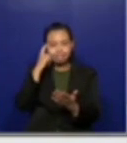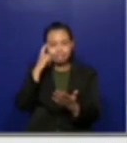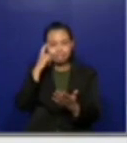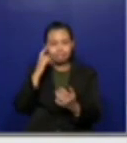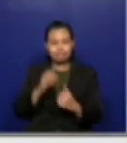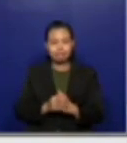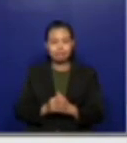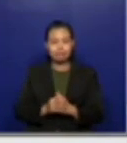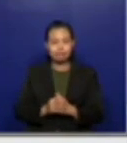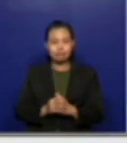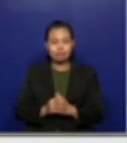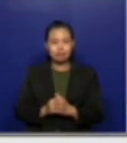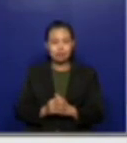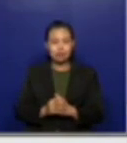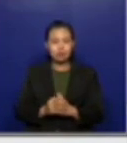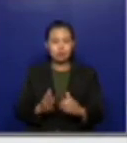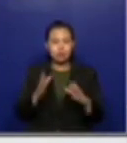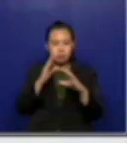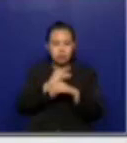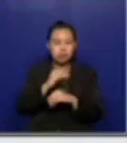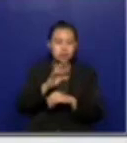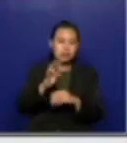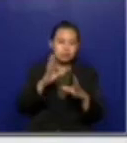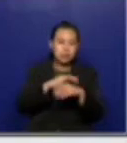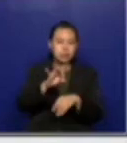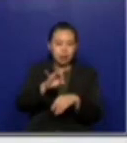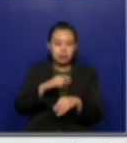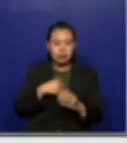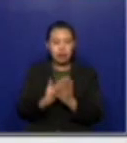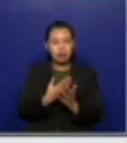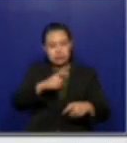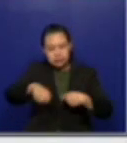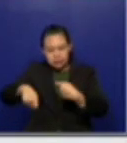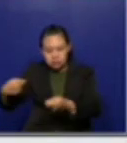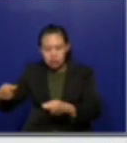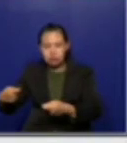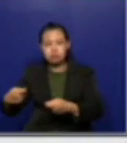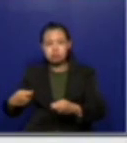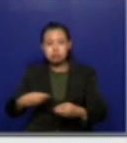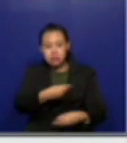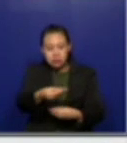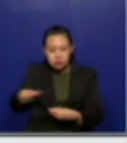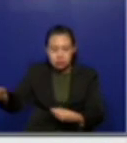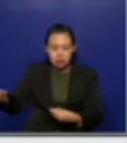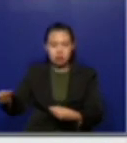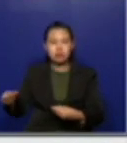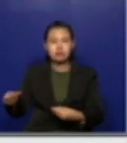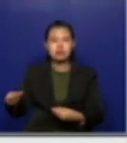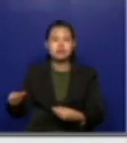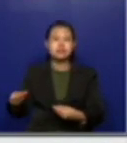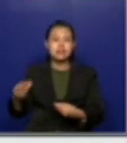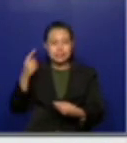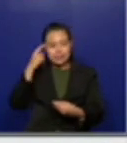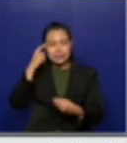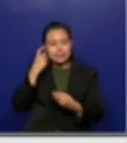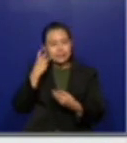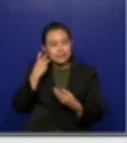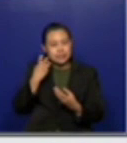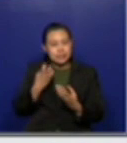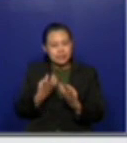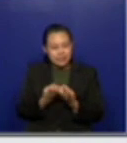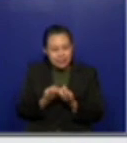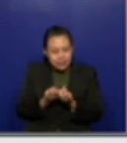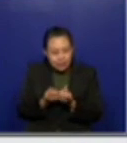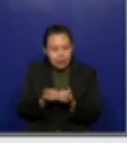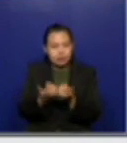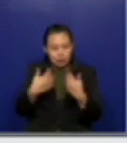ฮะท่านอธิบายบอกว่าการแจกเงินต้องคิดอย่างรอบครอบพอคิดรอบครอบเรียบร้อยแล้วก็ต้องแจกอีกท่านนายกรัฐมนตรี